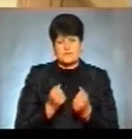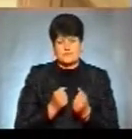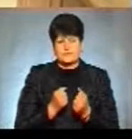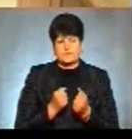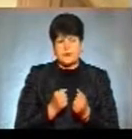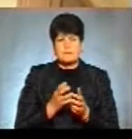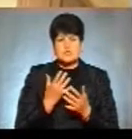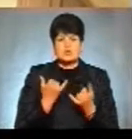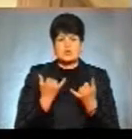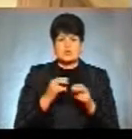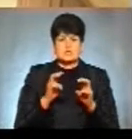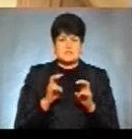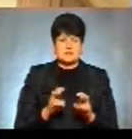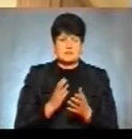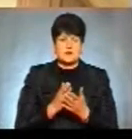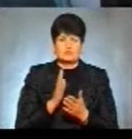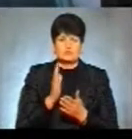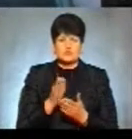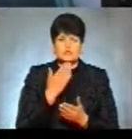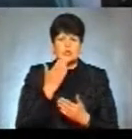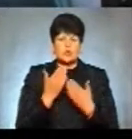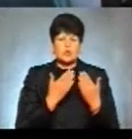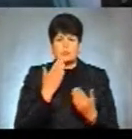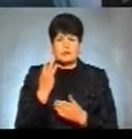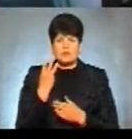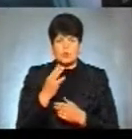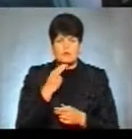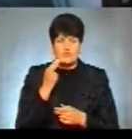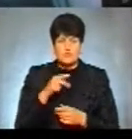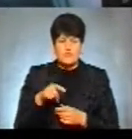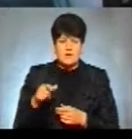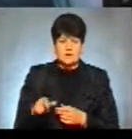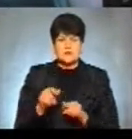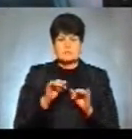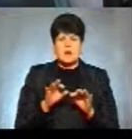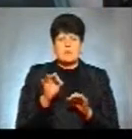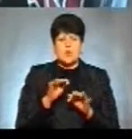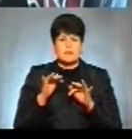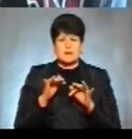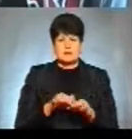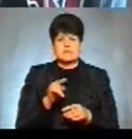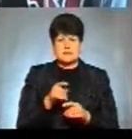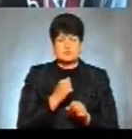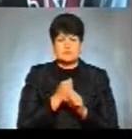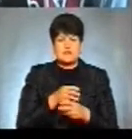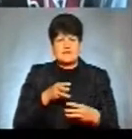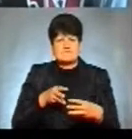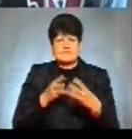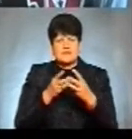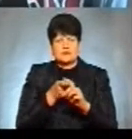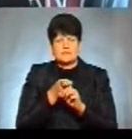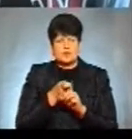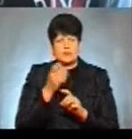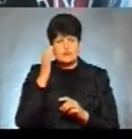час сьогоднішнього засідання мав відбутися допит 3 обвинувачених у справі про напади. З ними встановили відеозв'язок з